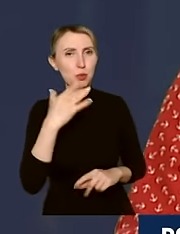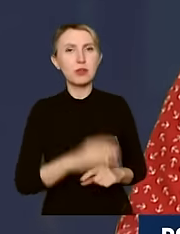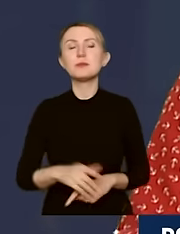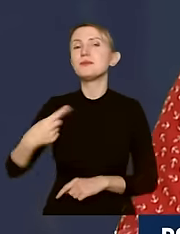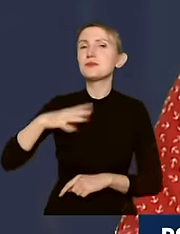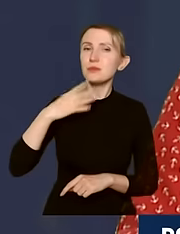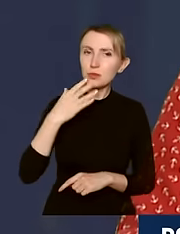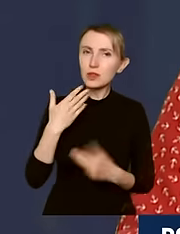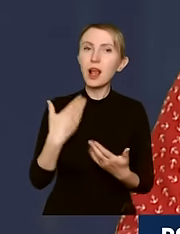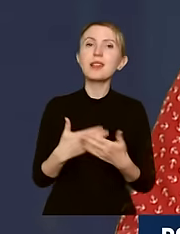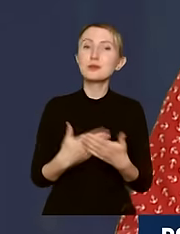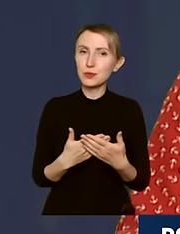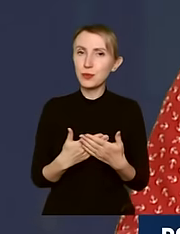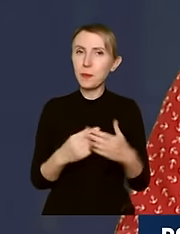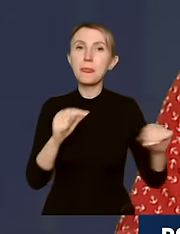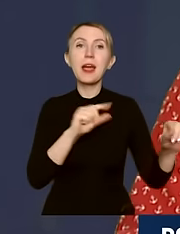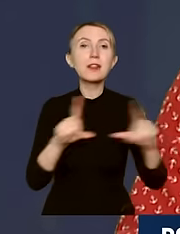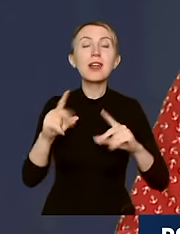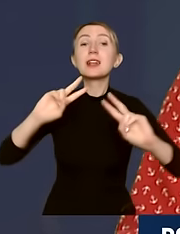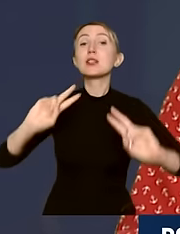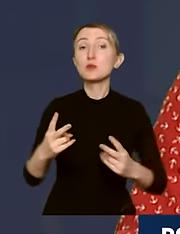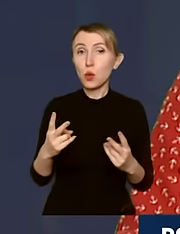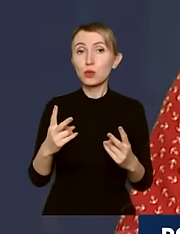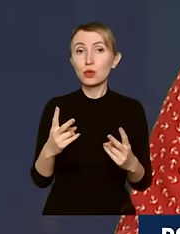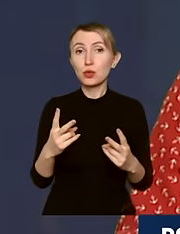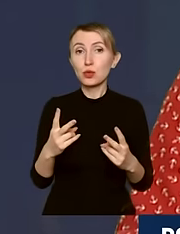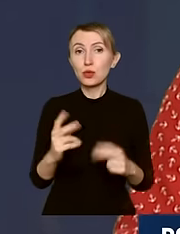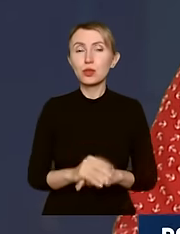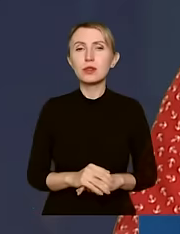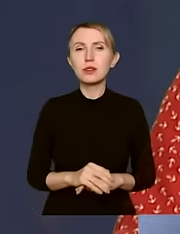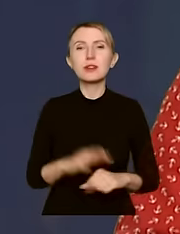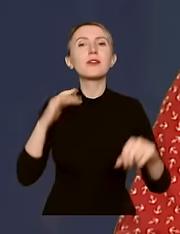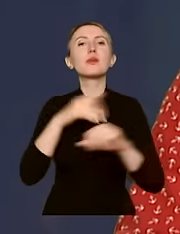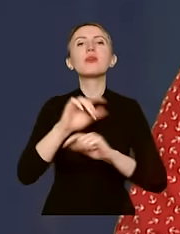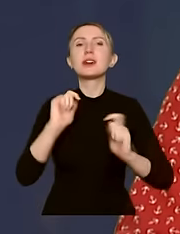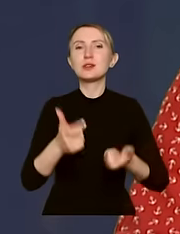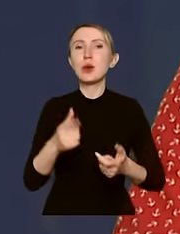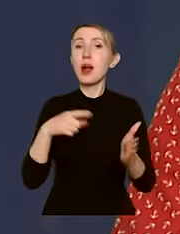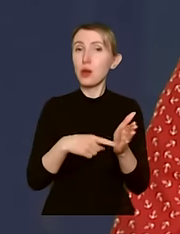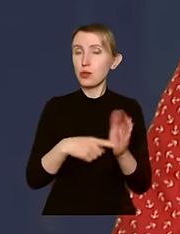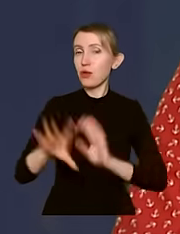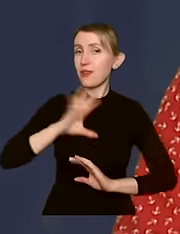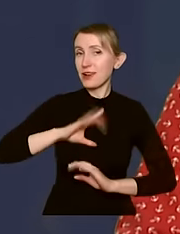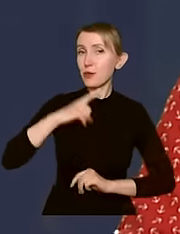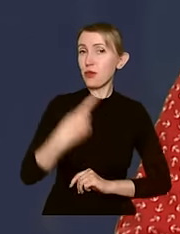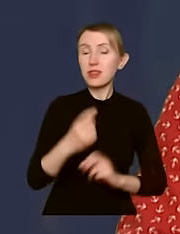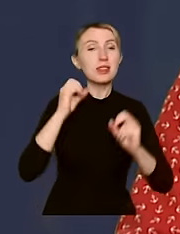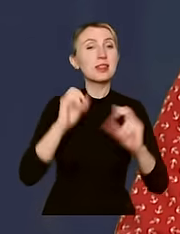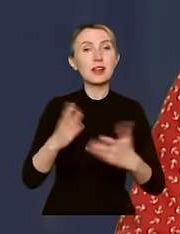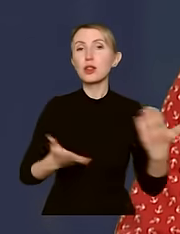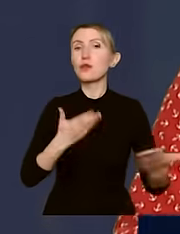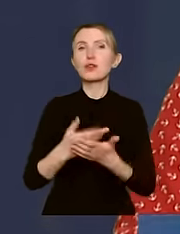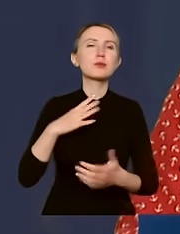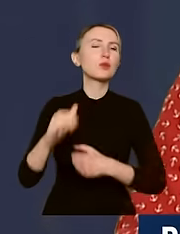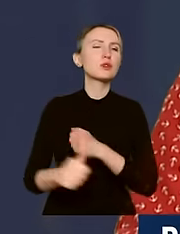od czego ta inflacja pochodzi i jakie mają czynniki na nią wpływ. Natomiast tutaj warto podkreślić, tak, oczywiście ten wniosek miał